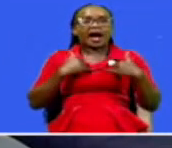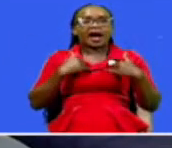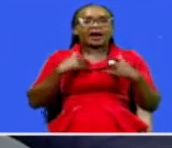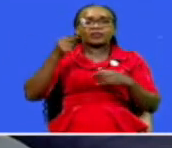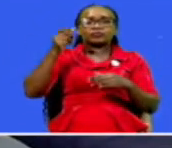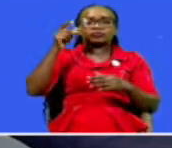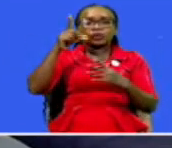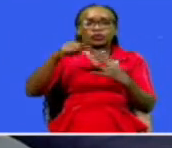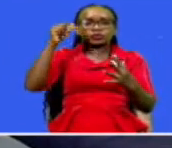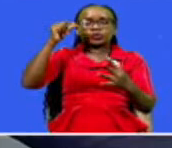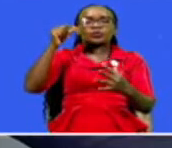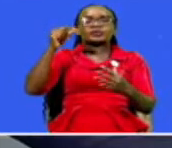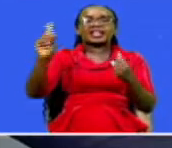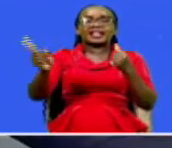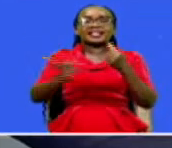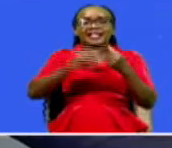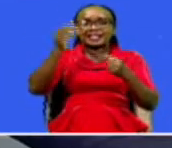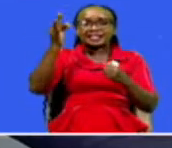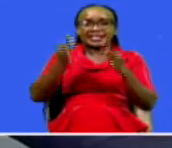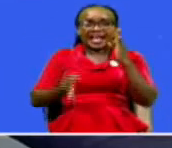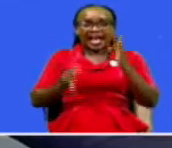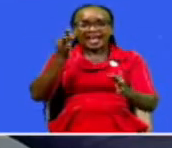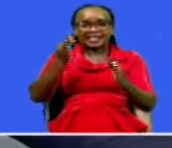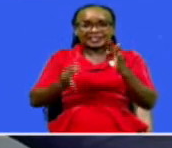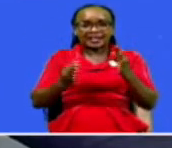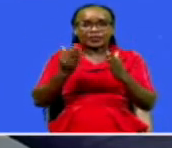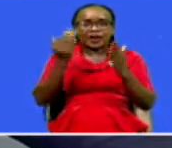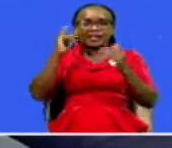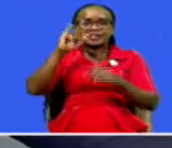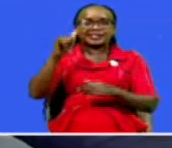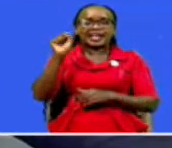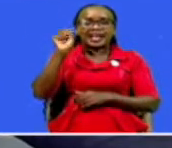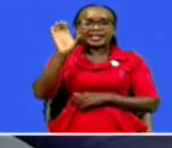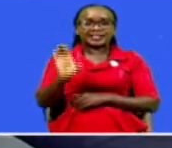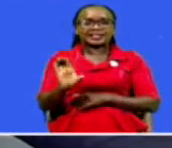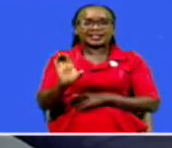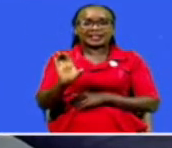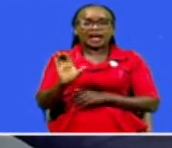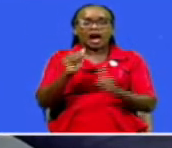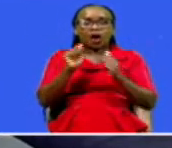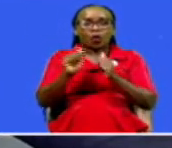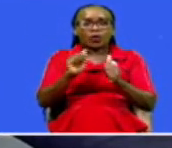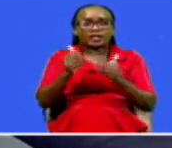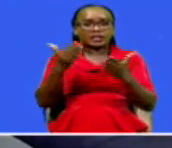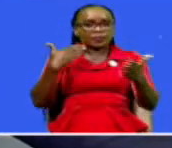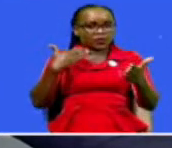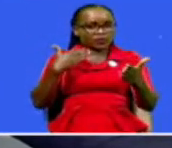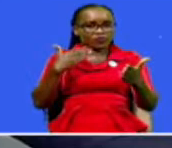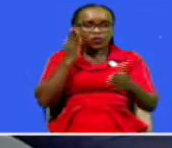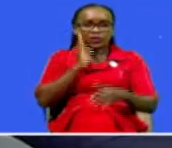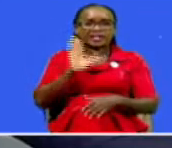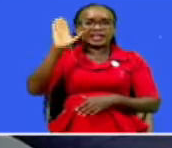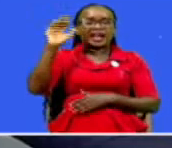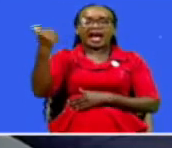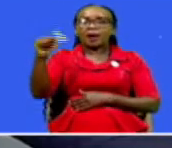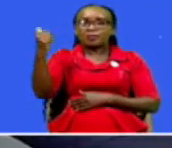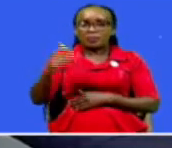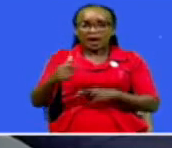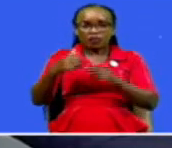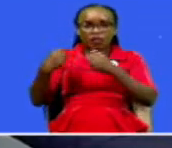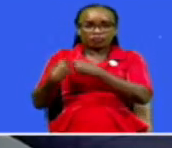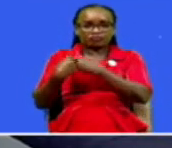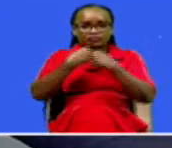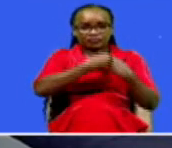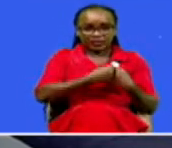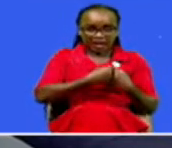majaji sita ambao waliopitishwa na tume ya huduma za mahakama, yani JSC, ambayo walikuwa hawajakula kiapo kutokana na pingamizi